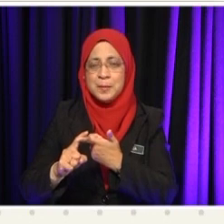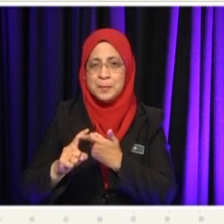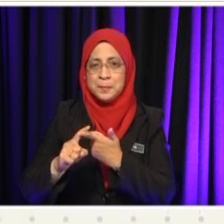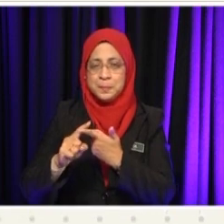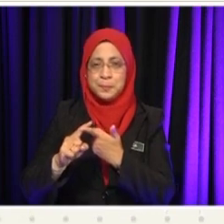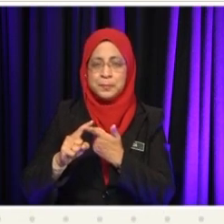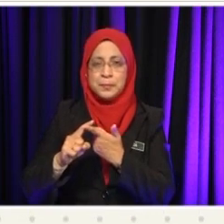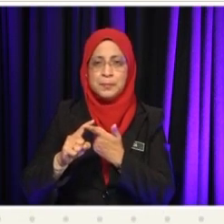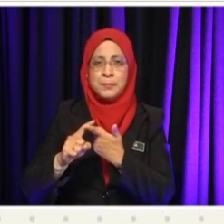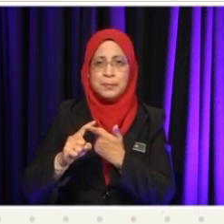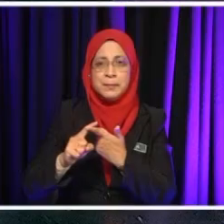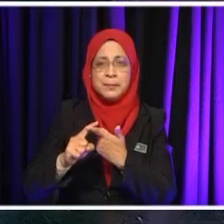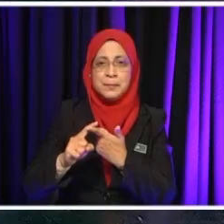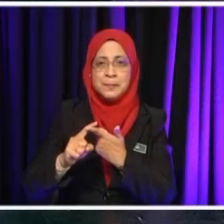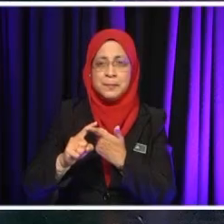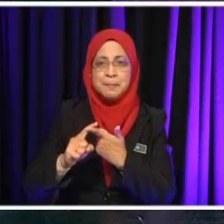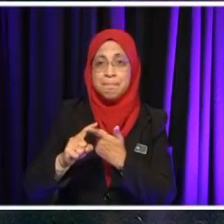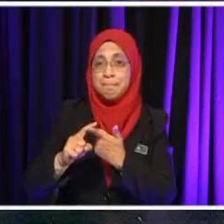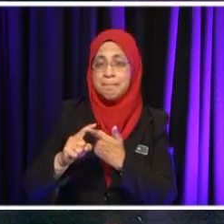ke depan